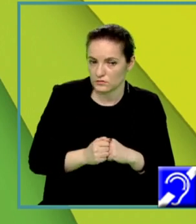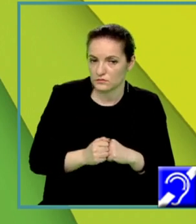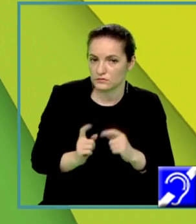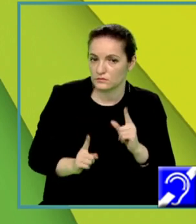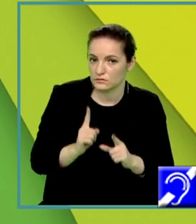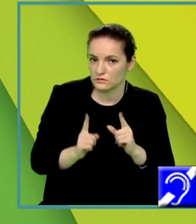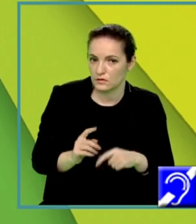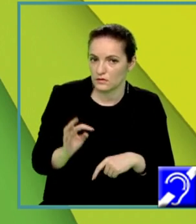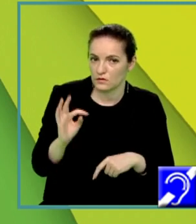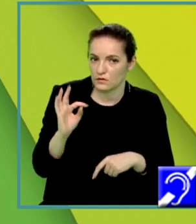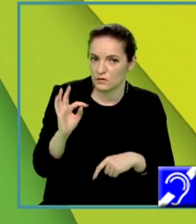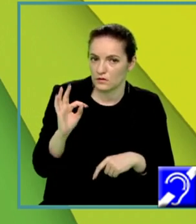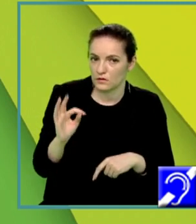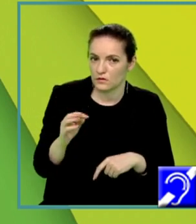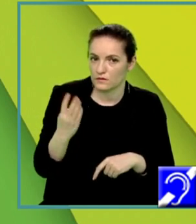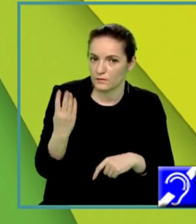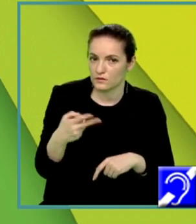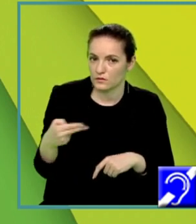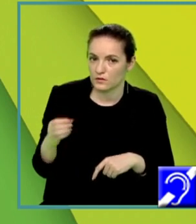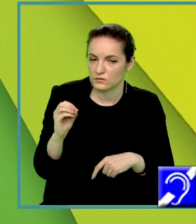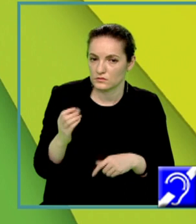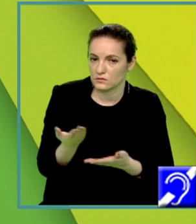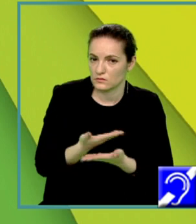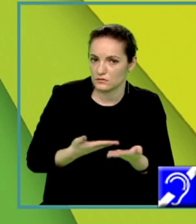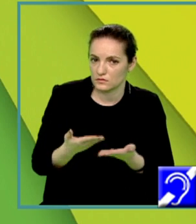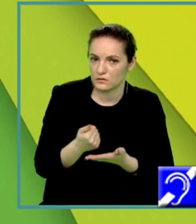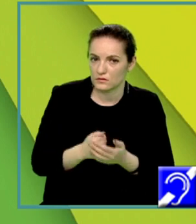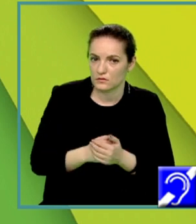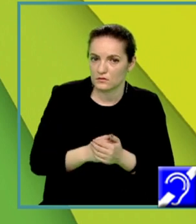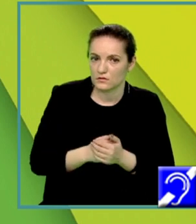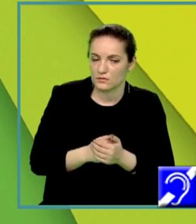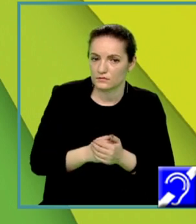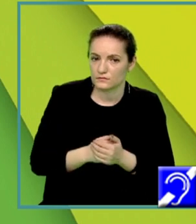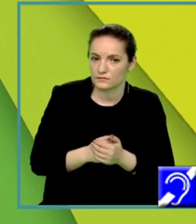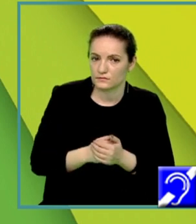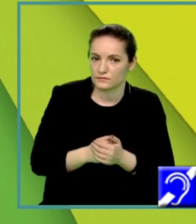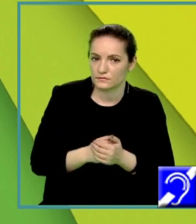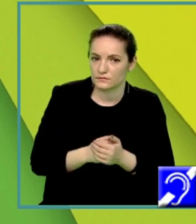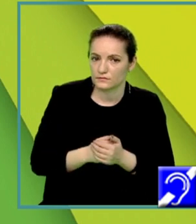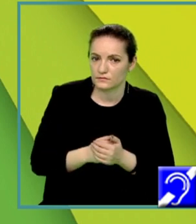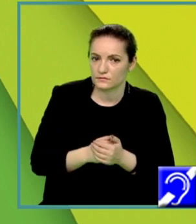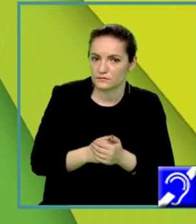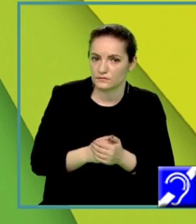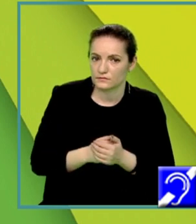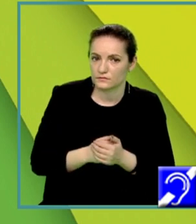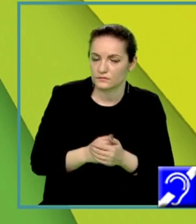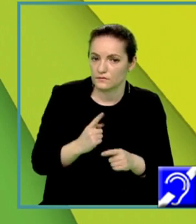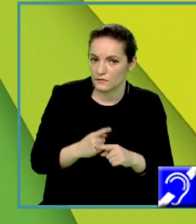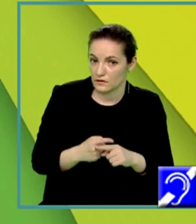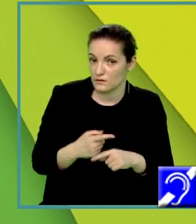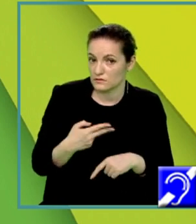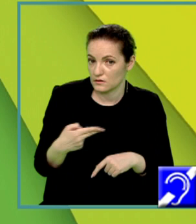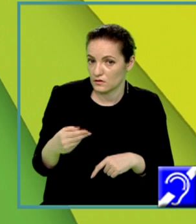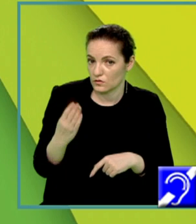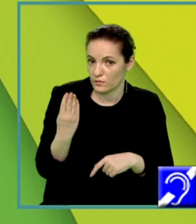dacă f de 4 egal cu 0. Înlocuind în funcția noastră, ar însemna, dându-i lui x valoarea 4,